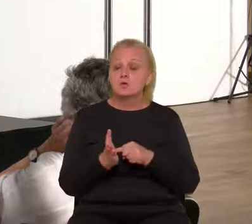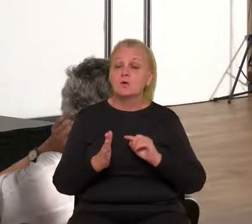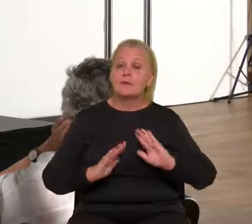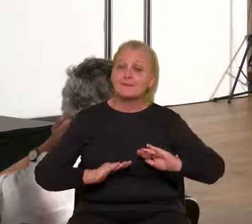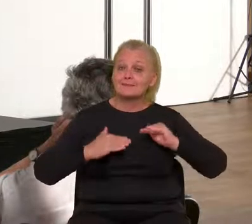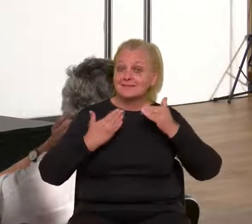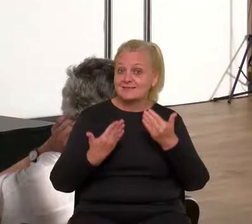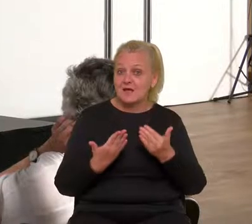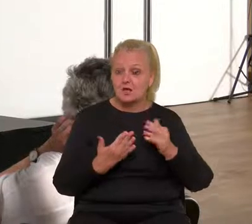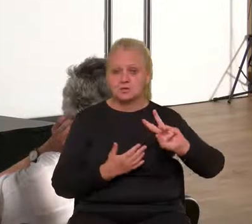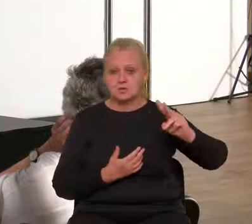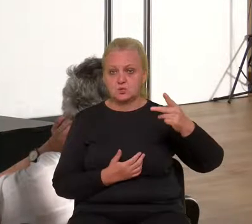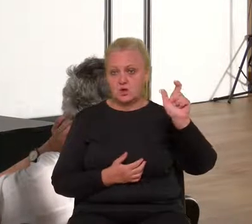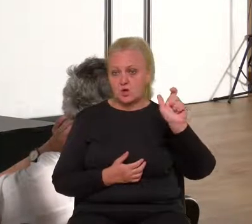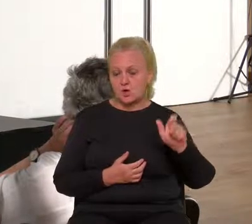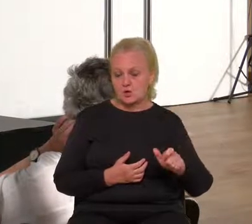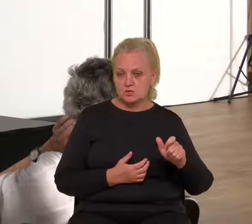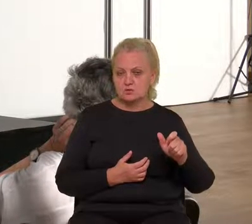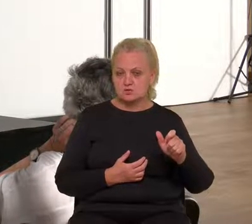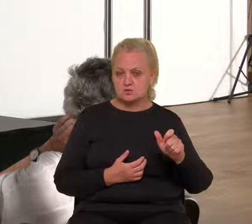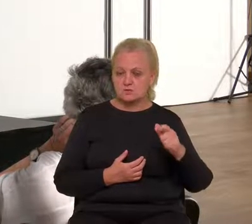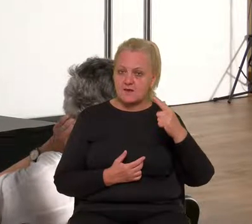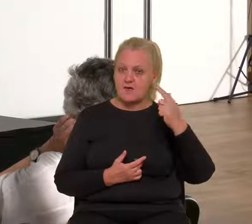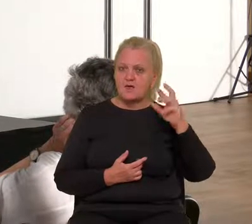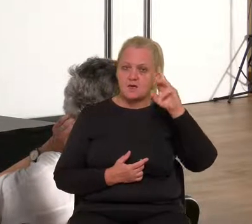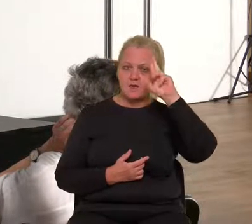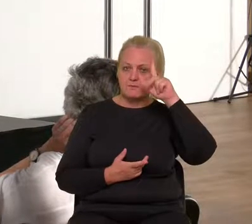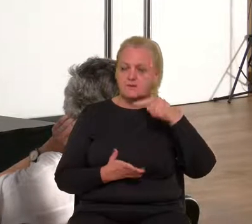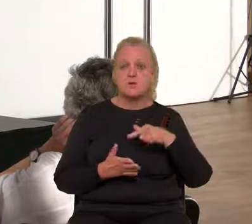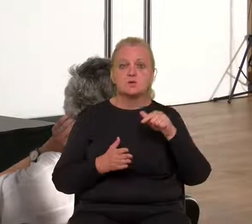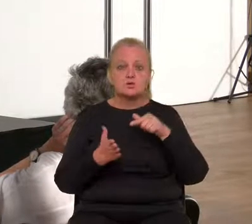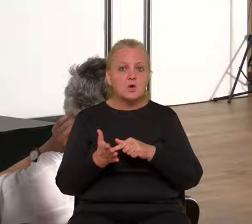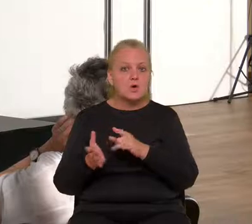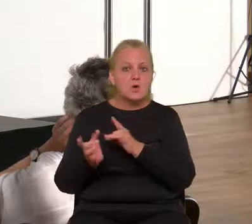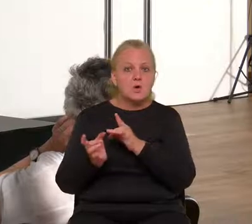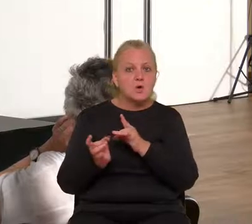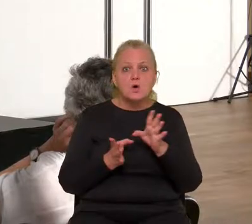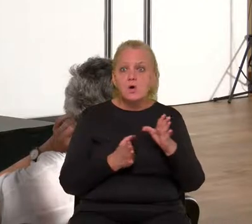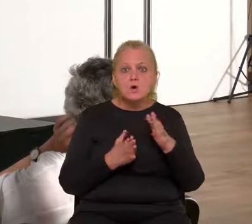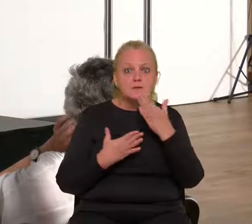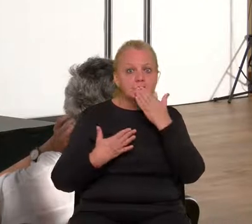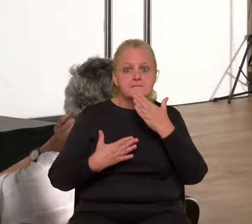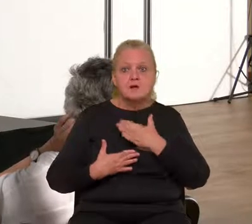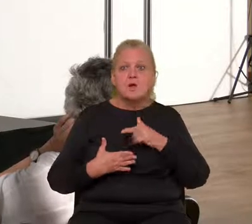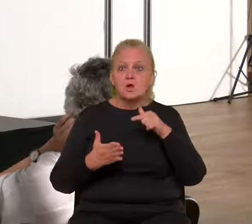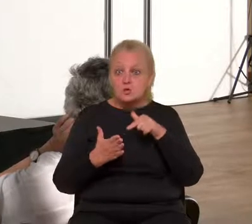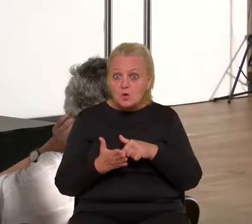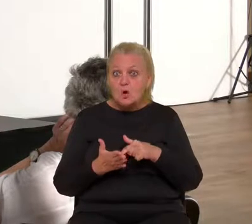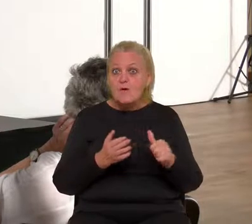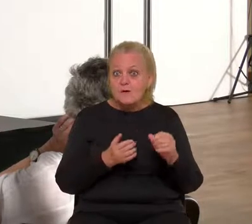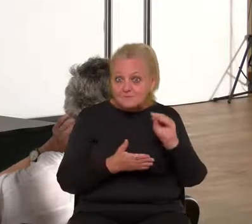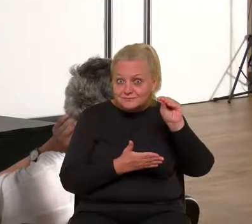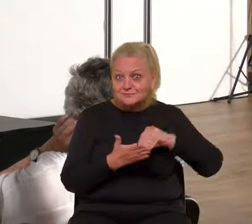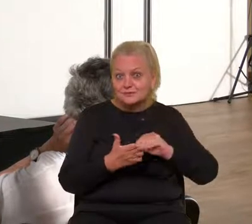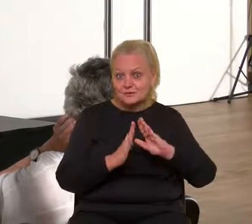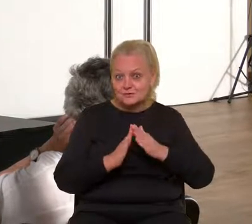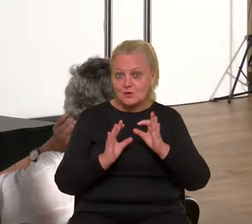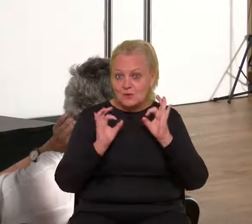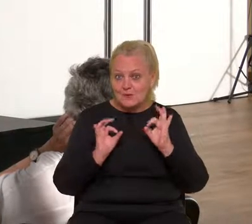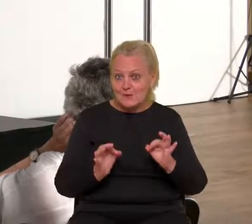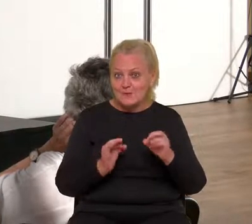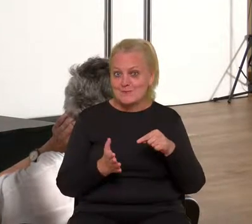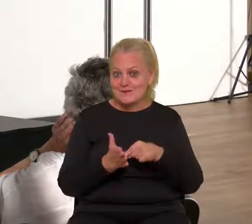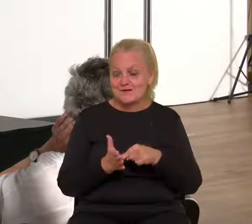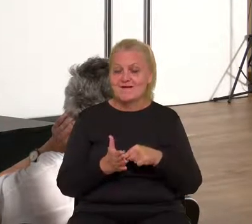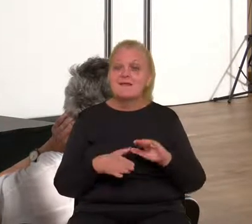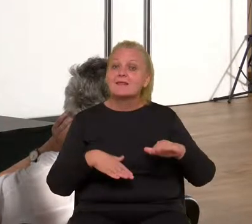punkt zaczepienia tej drugiej osobie. I to jest akt radykalnej empatii. I na tym polega dobra literatura. I to robi dobra